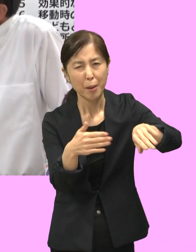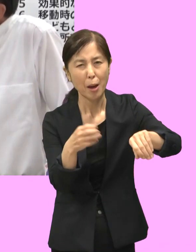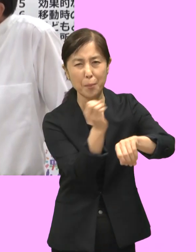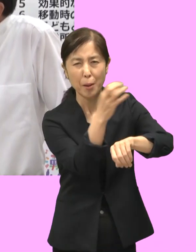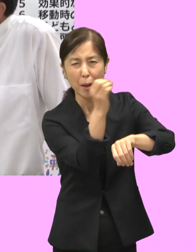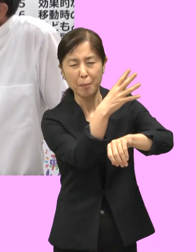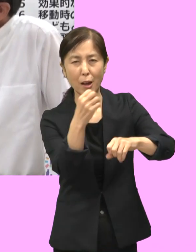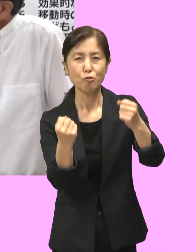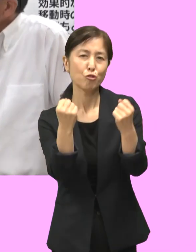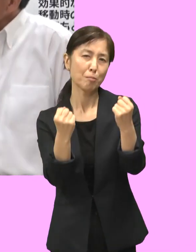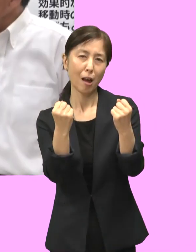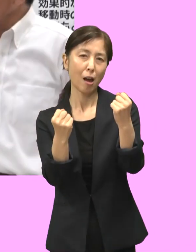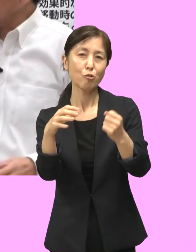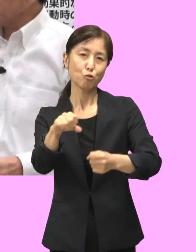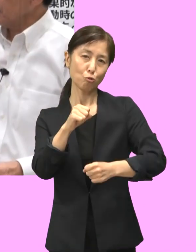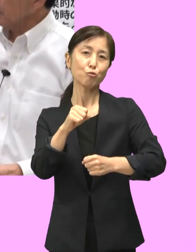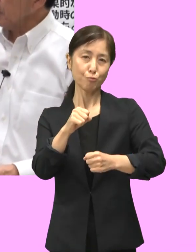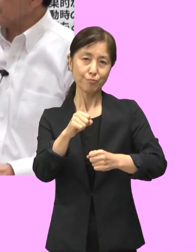取得金額は